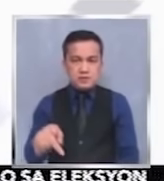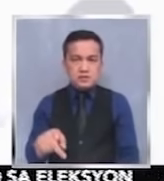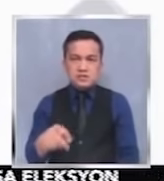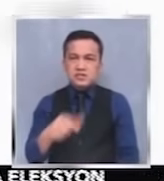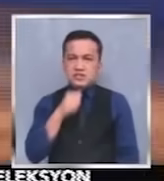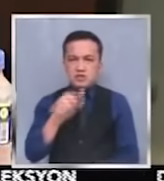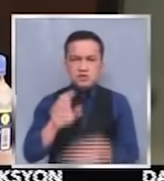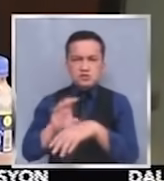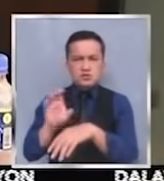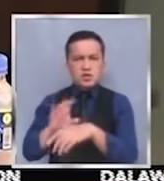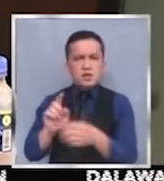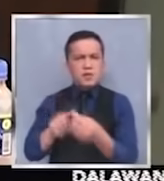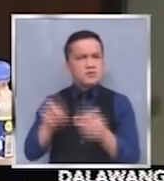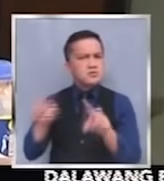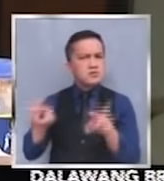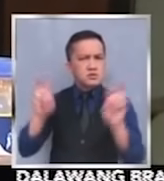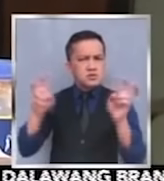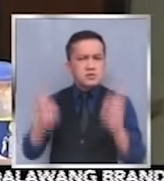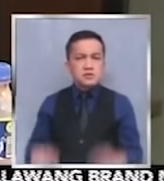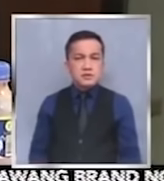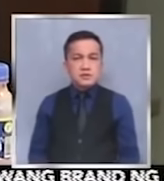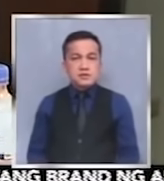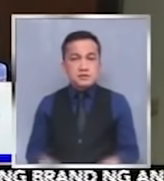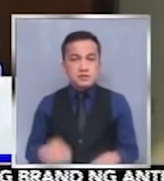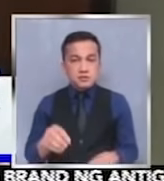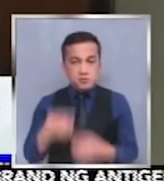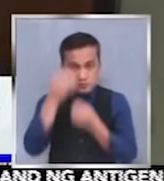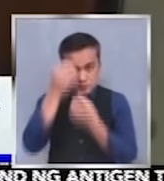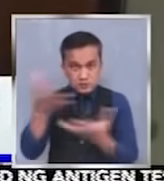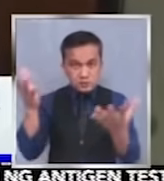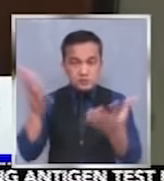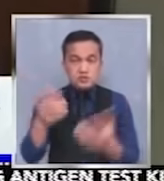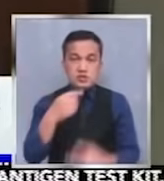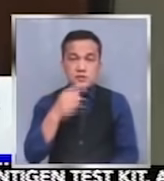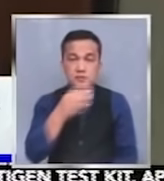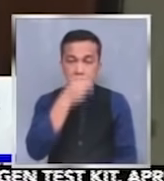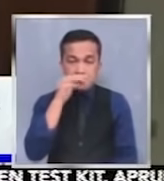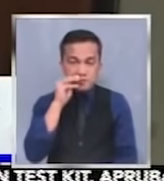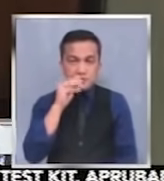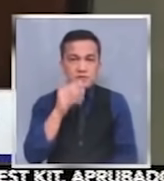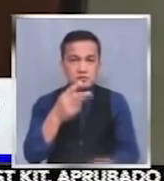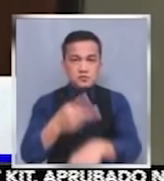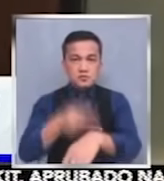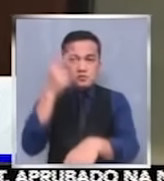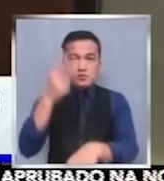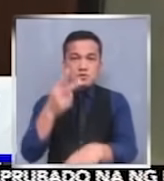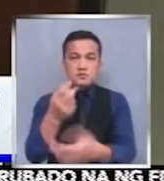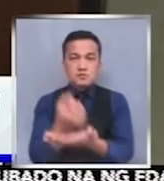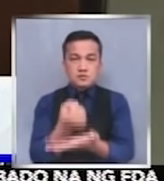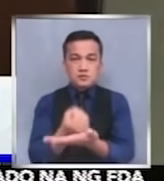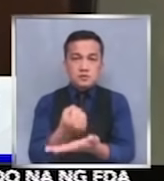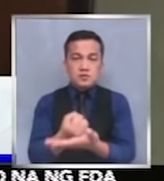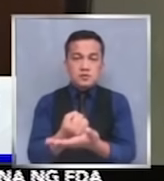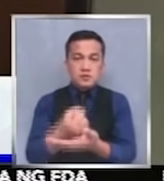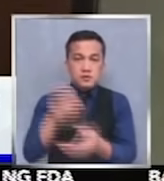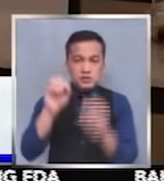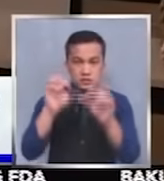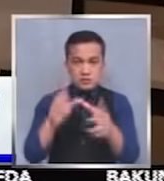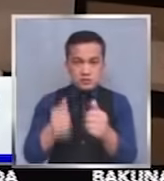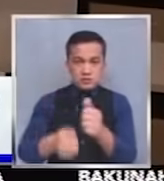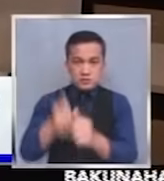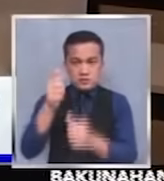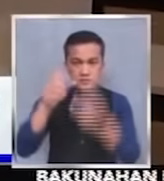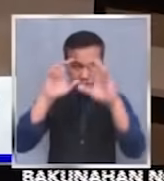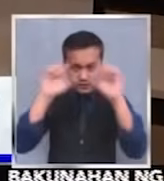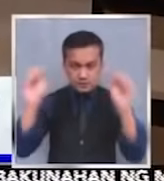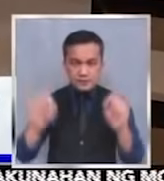bagay na ito. Sa isang press release naman, sinabi rin ni Pacquiao na dodoblihin daw niya ang sweldo ng mga guro kung manalo siya bilang Pangulo.